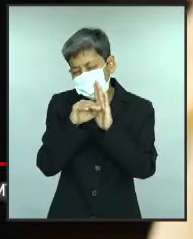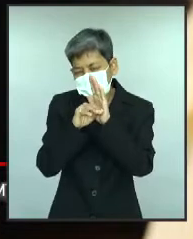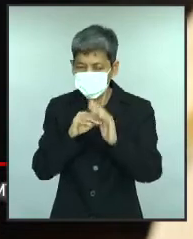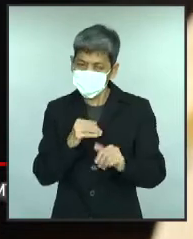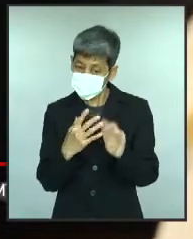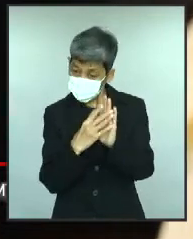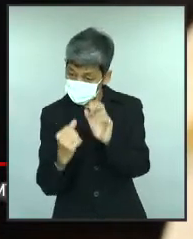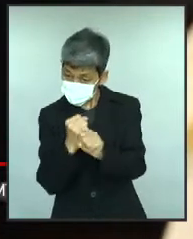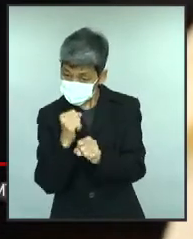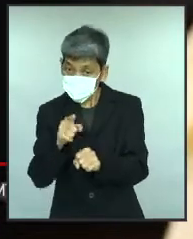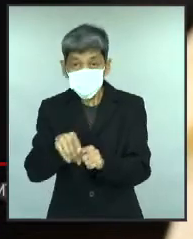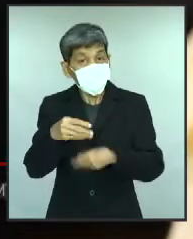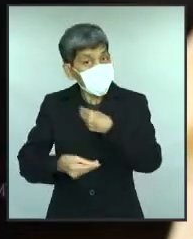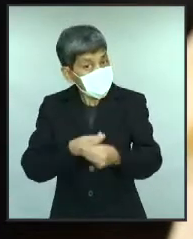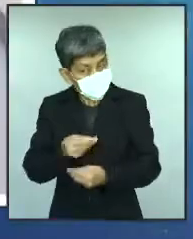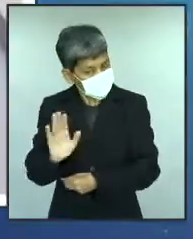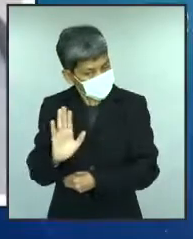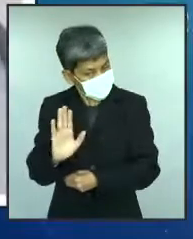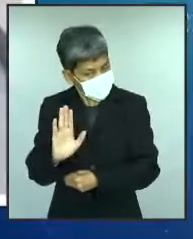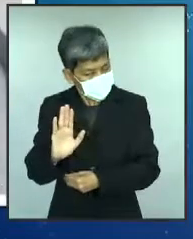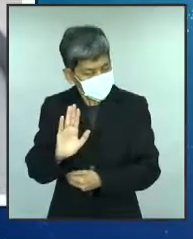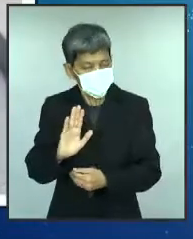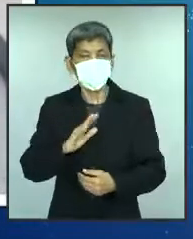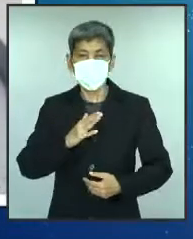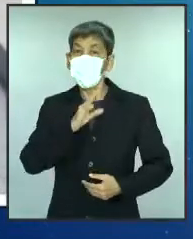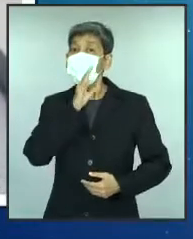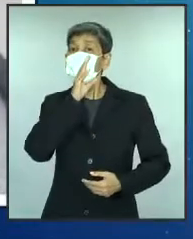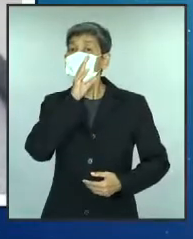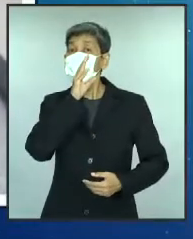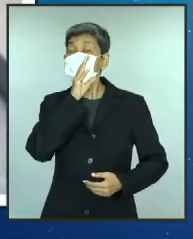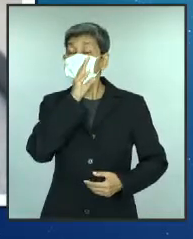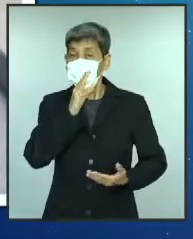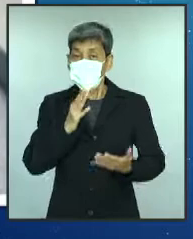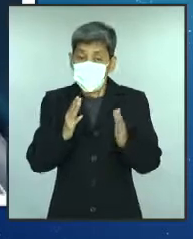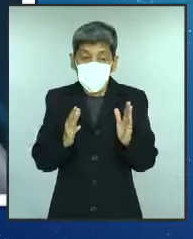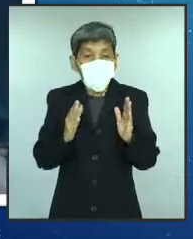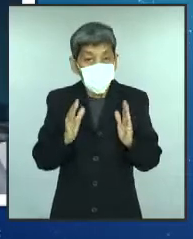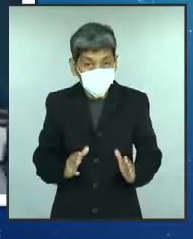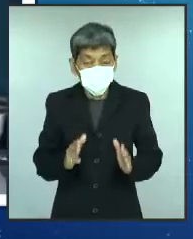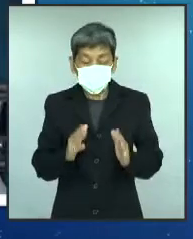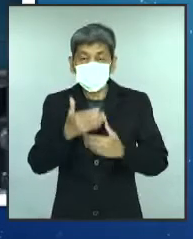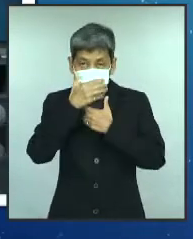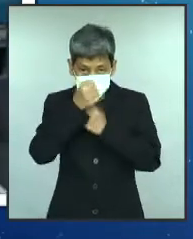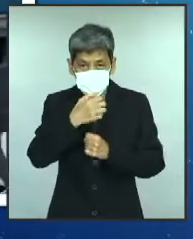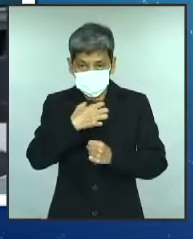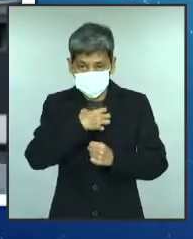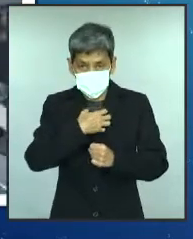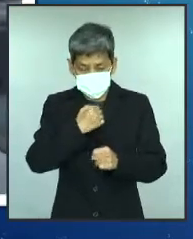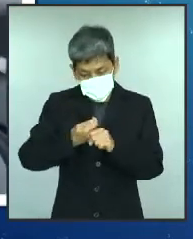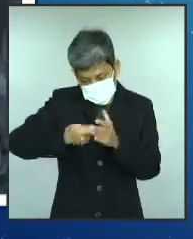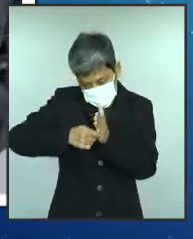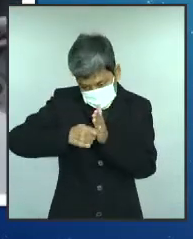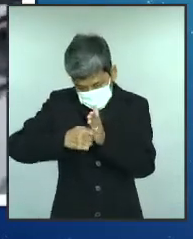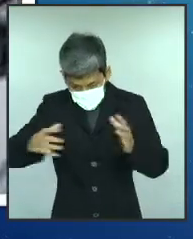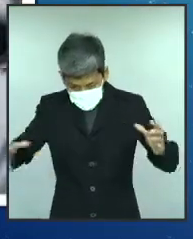ขว่าเขาจะเอาไปทำเชิงพาณิชย์อะไรไม่ได้ซึ่งตรงนั้นเองเนี่ยเวลาถ้าเกิดคนที่อยากที่สนใจอยากจะเข้ามาประก